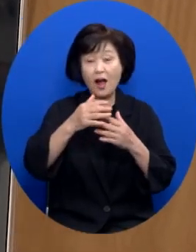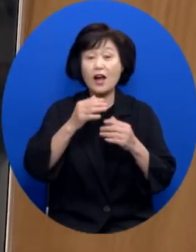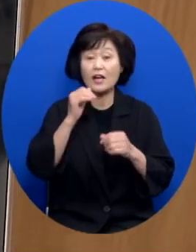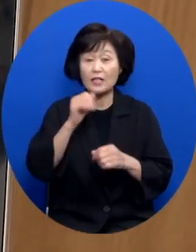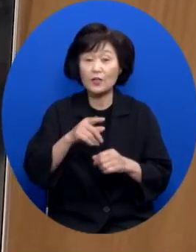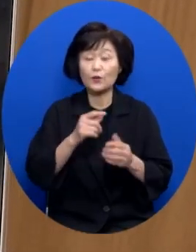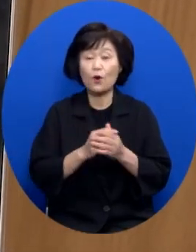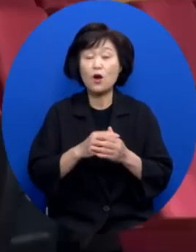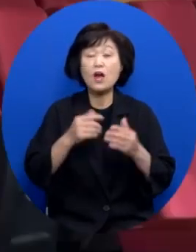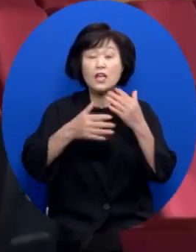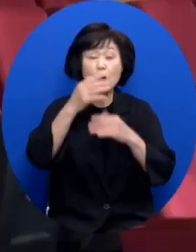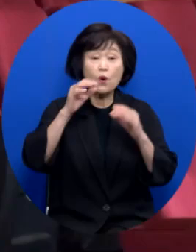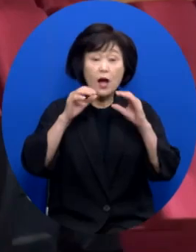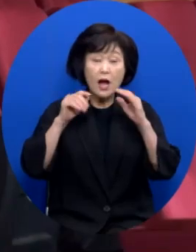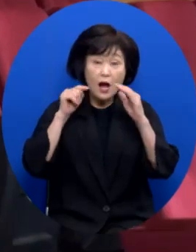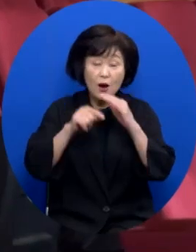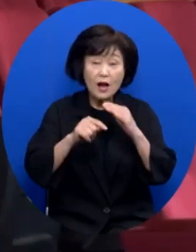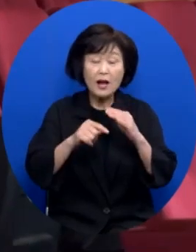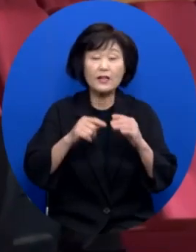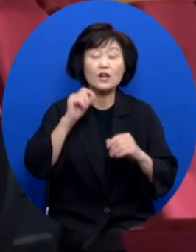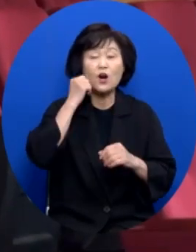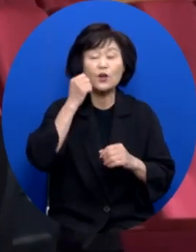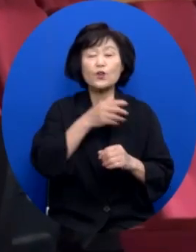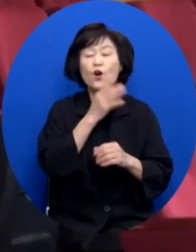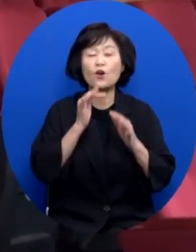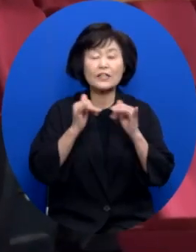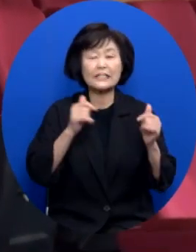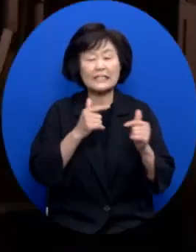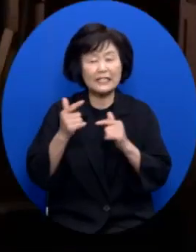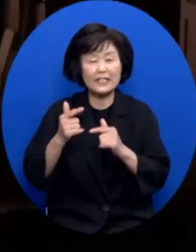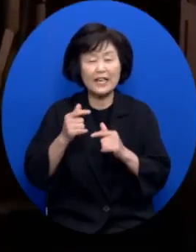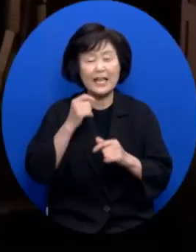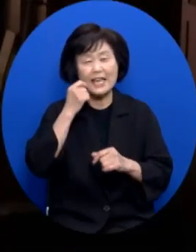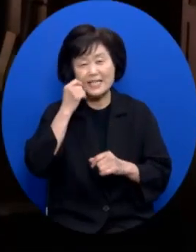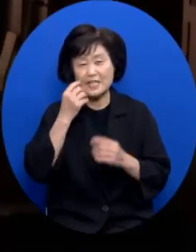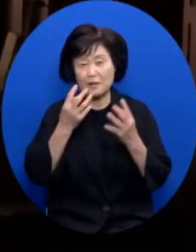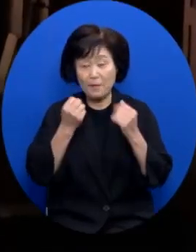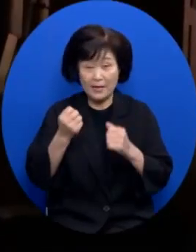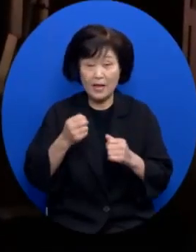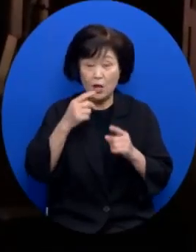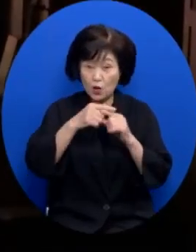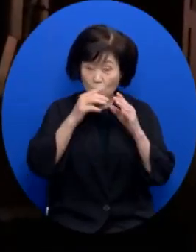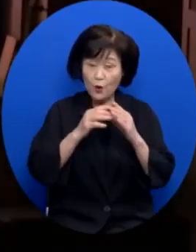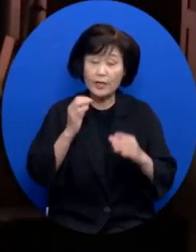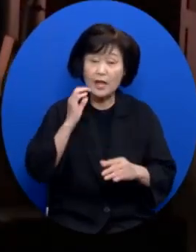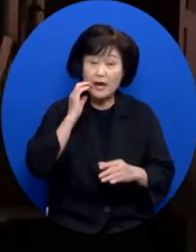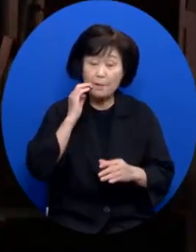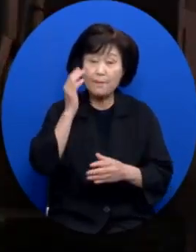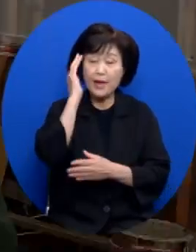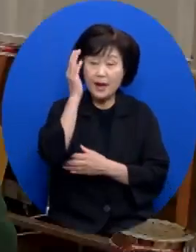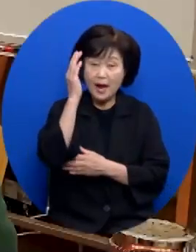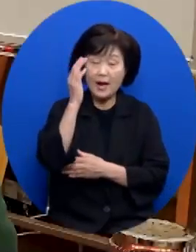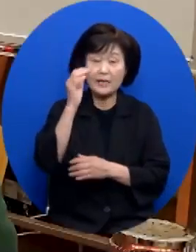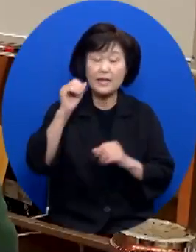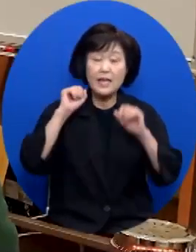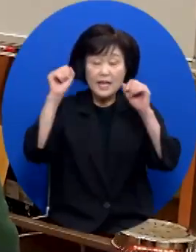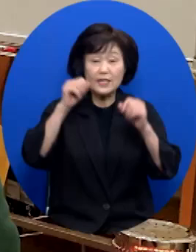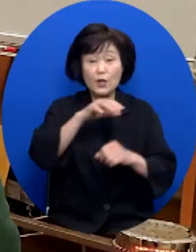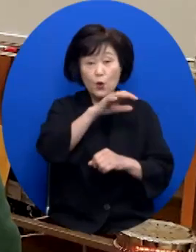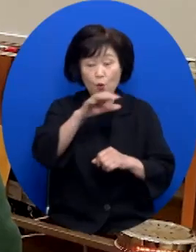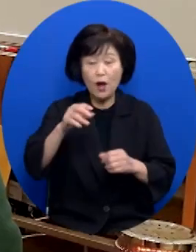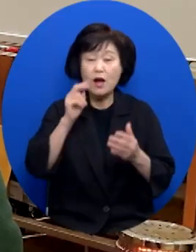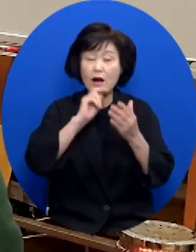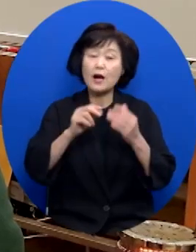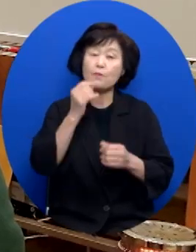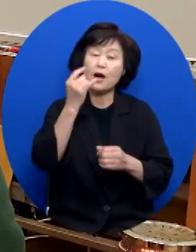가기 어려운 지역 어르신들에게 특히 사랑받고 있습니다. 또 교회는 카페와 강의실, 체육관에서